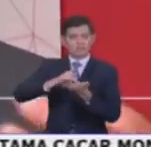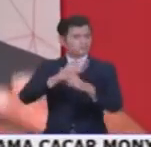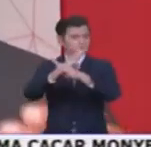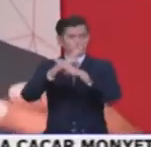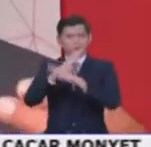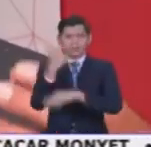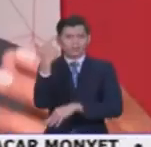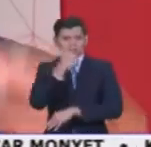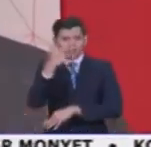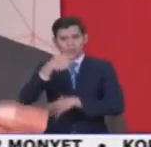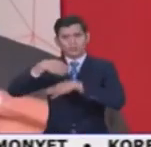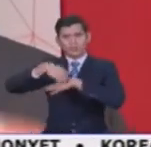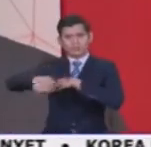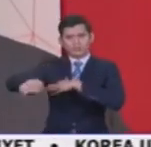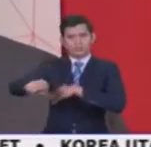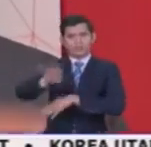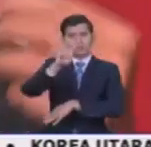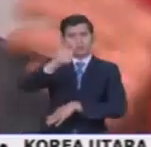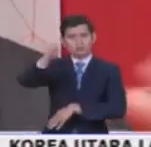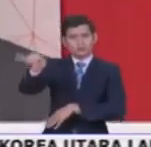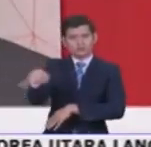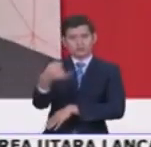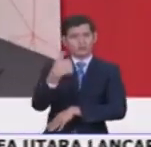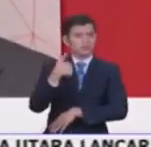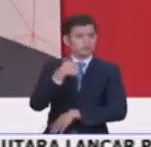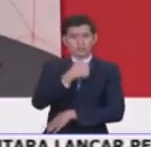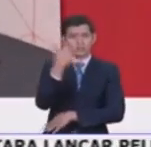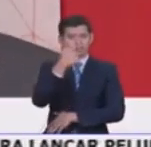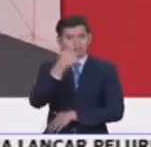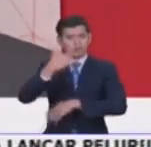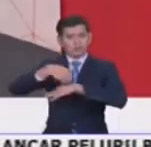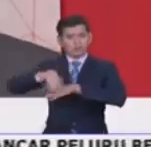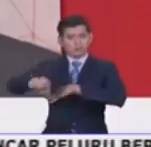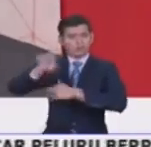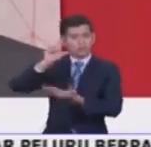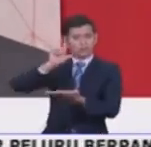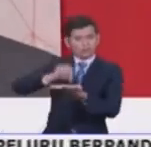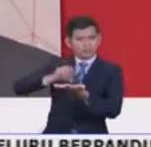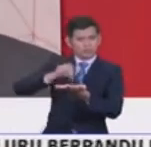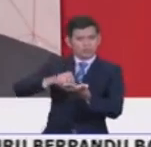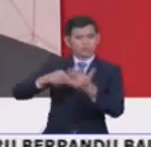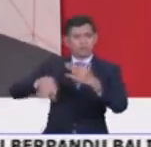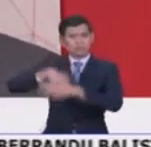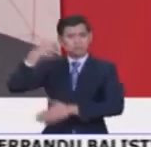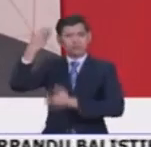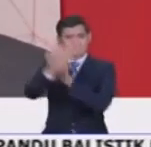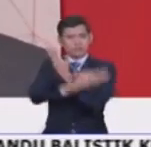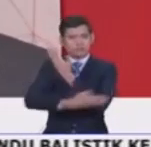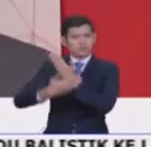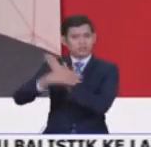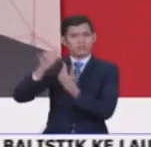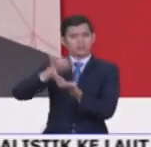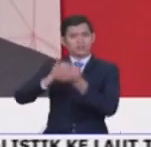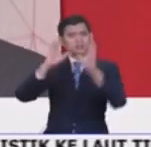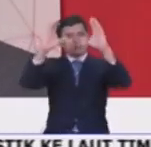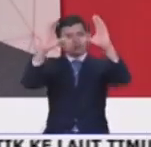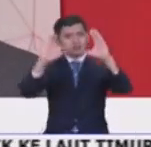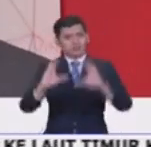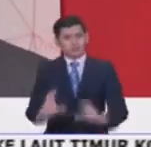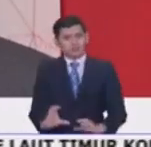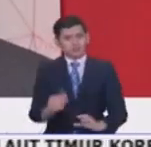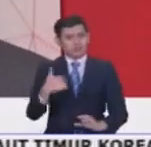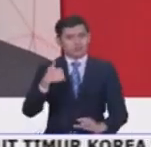hampir 4 juta ekor sebulan kita ekspor ke luar negara. Jadi ini satu cara ataupun cara-cara